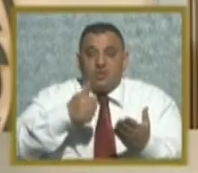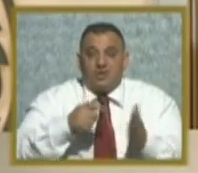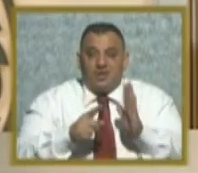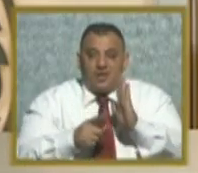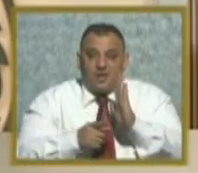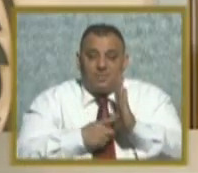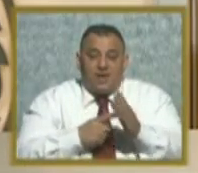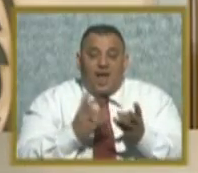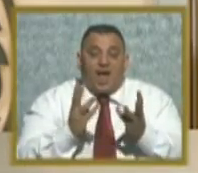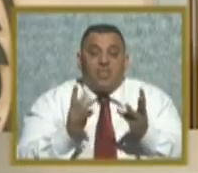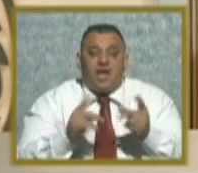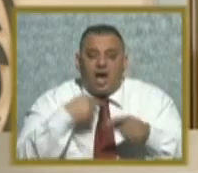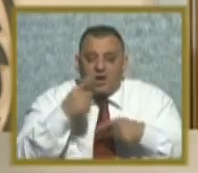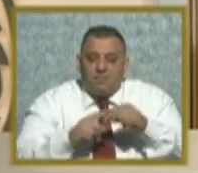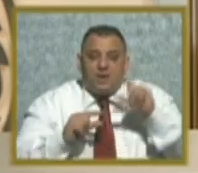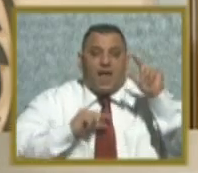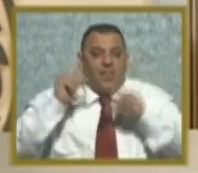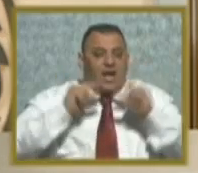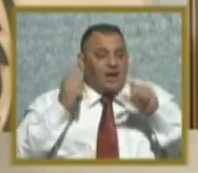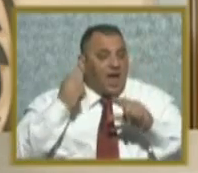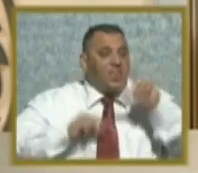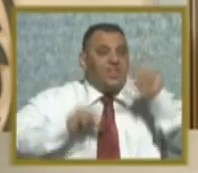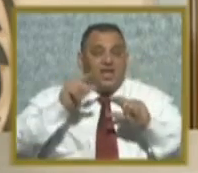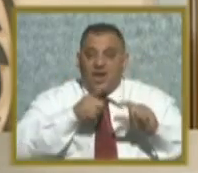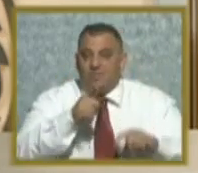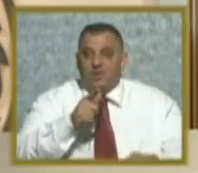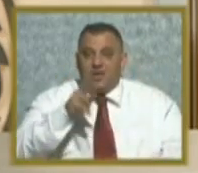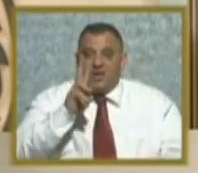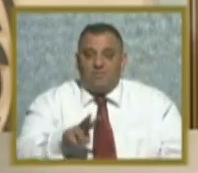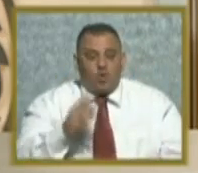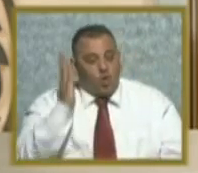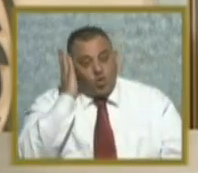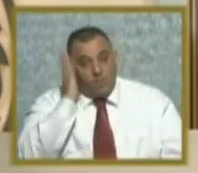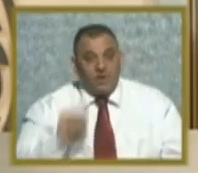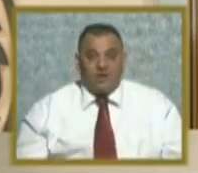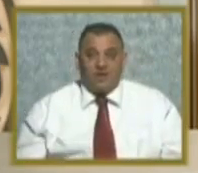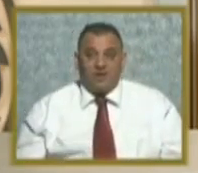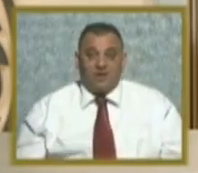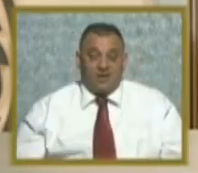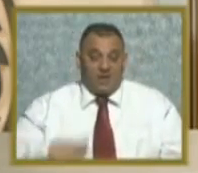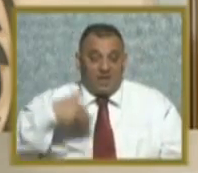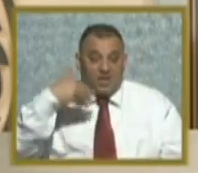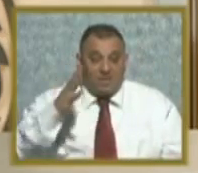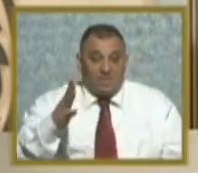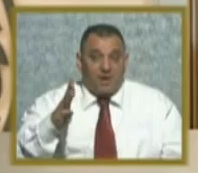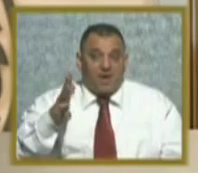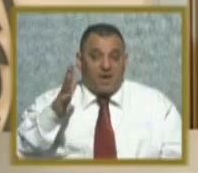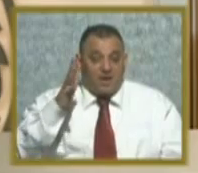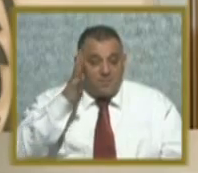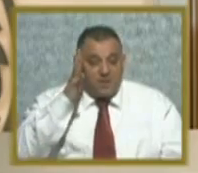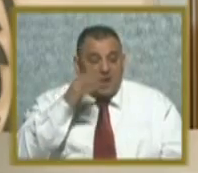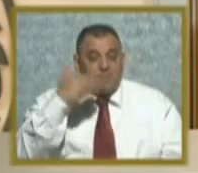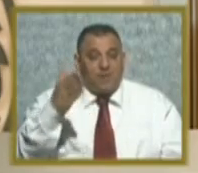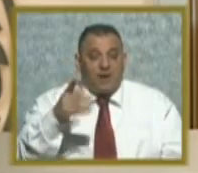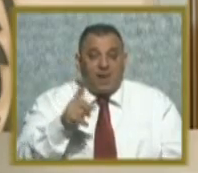هذه من جنس الأذكار، هذه من جنس الأذكار في هذا المكان يعني عند النوم، أما برا النوم خارج مثلا محل النوم